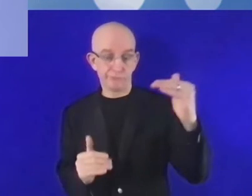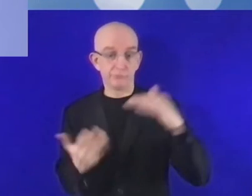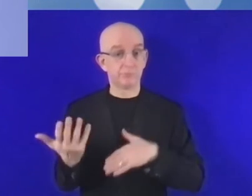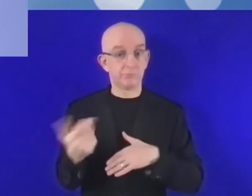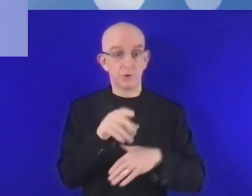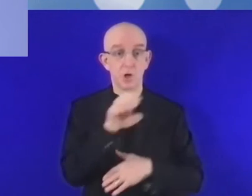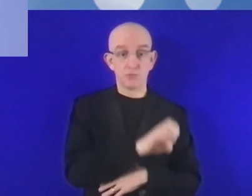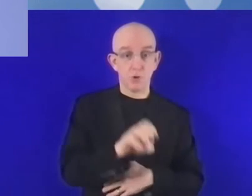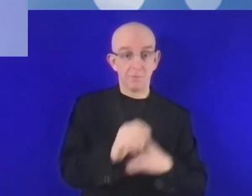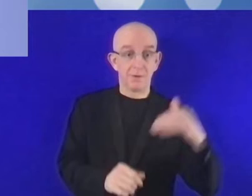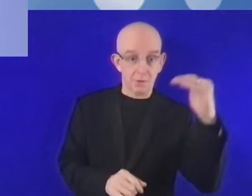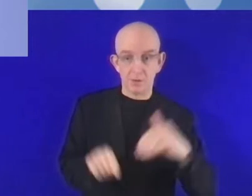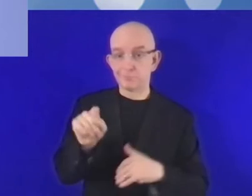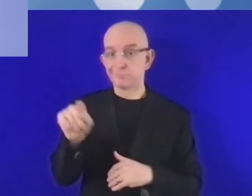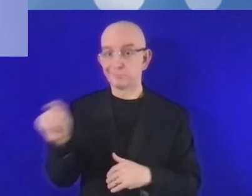– это более-менее